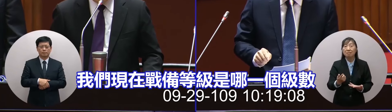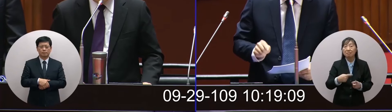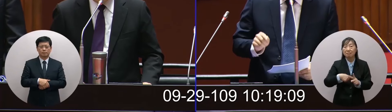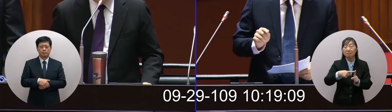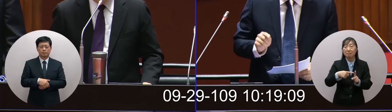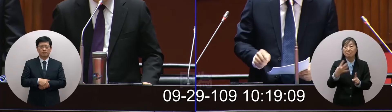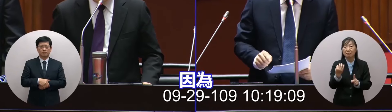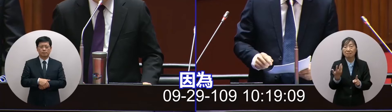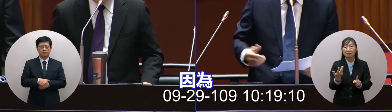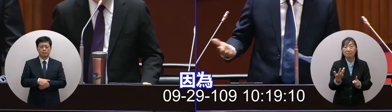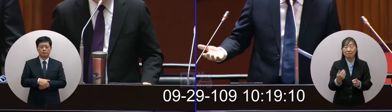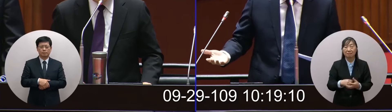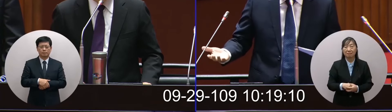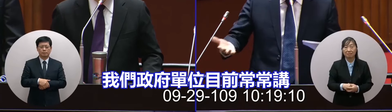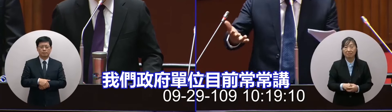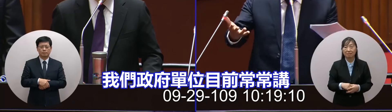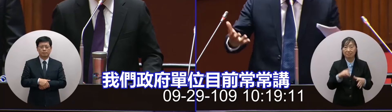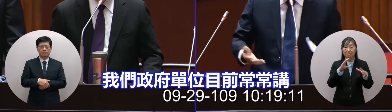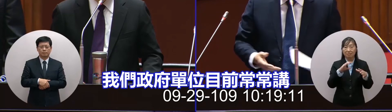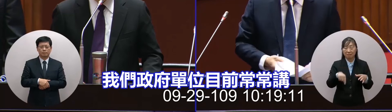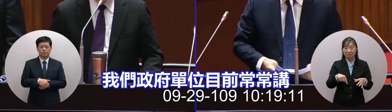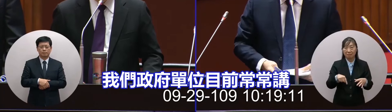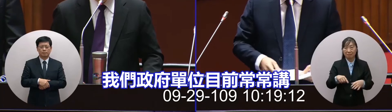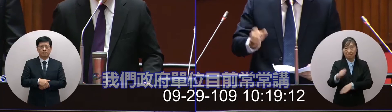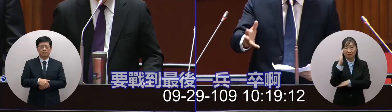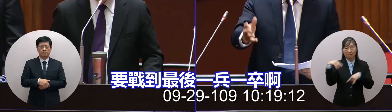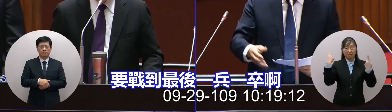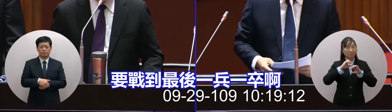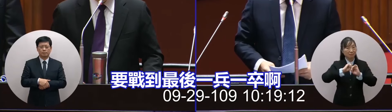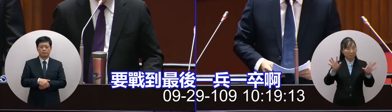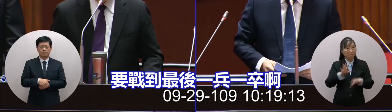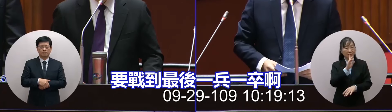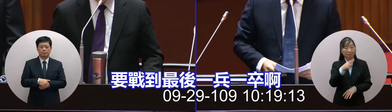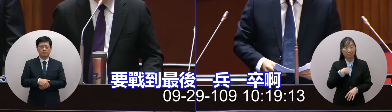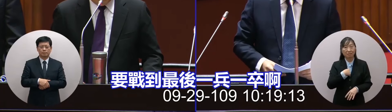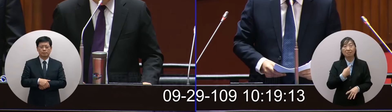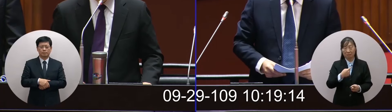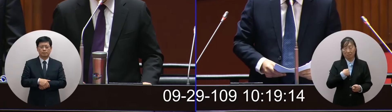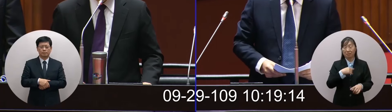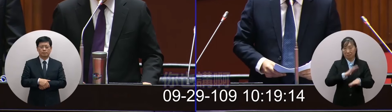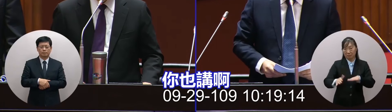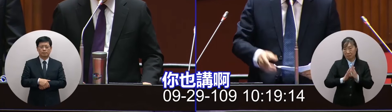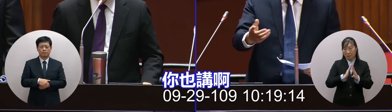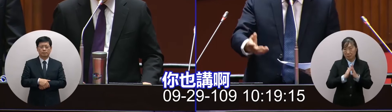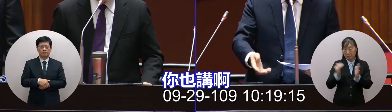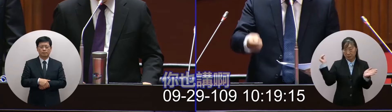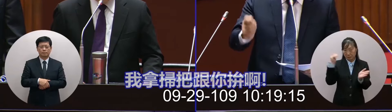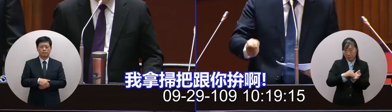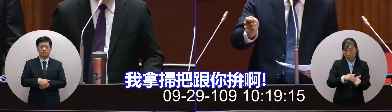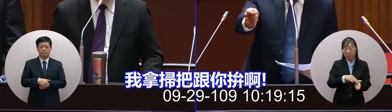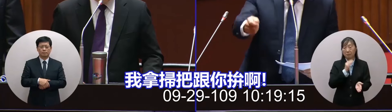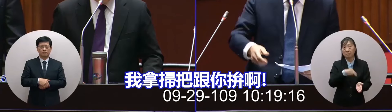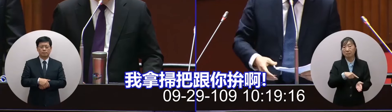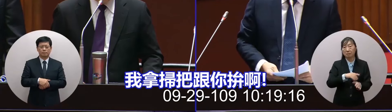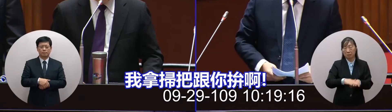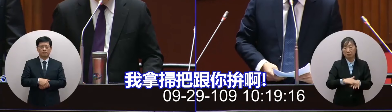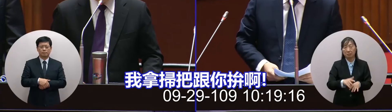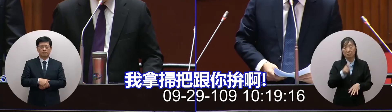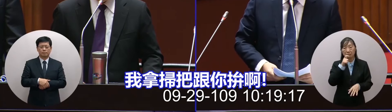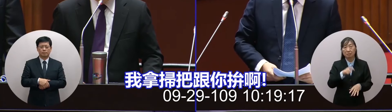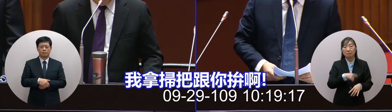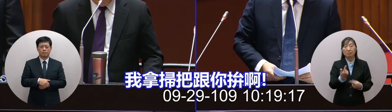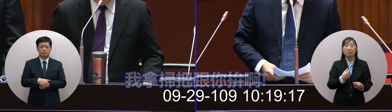级数？因为我们政府单位目前常常讲，我站到最后一兵一卒啊，哦，你也讲啊，我拿